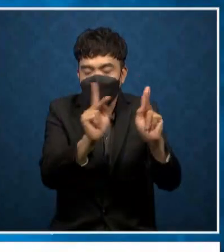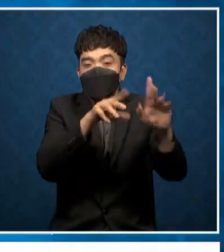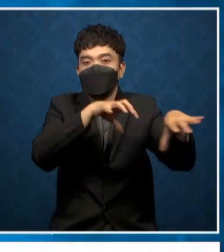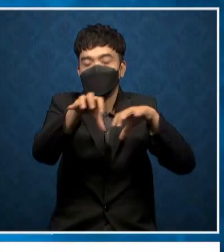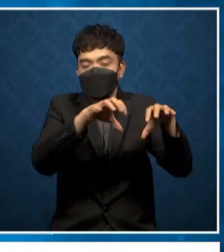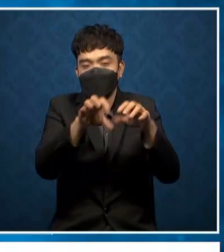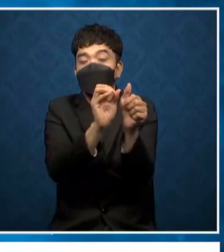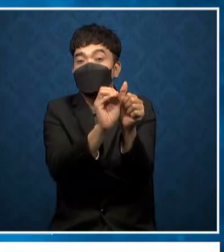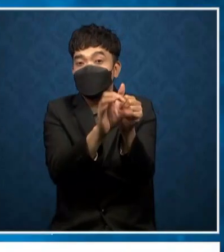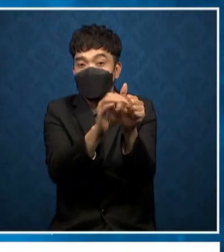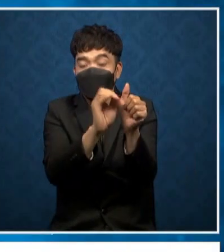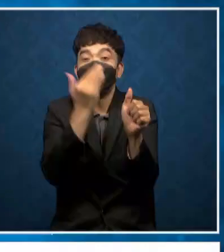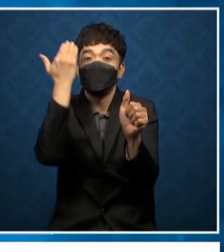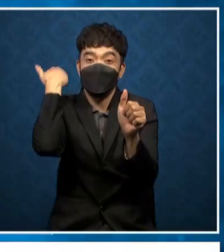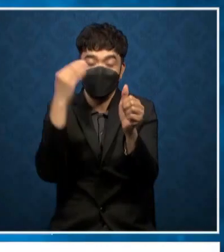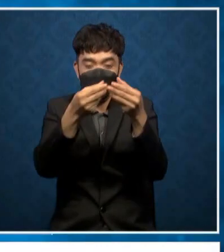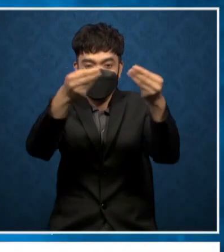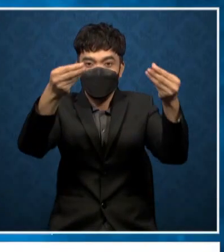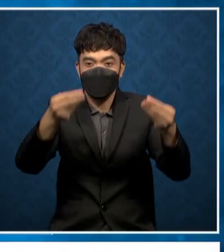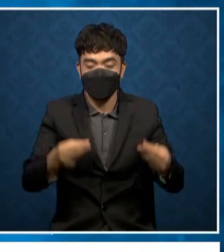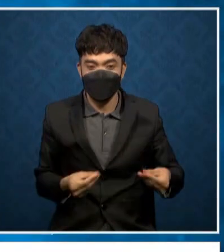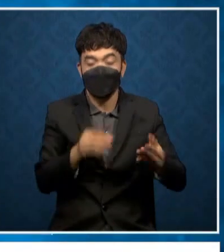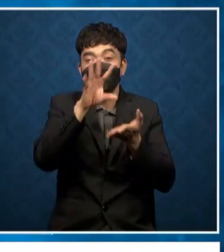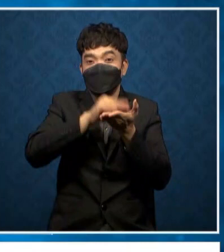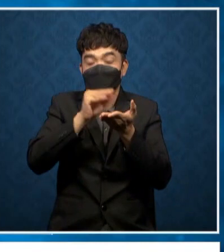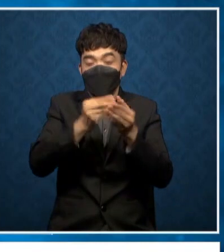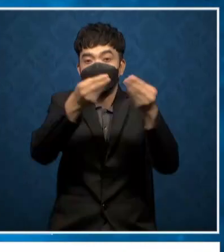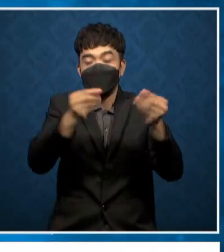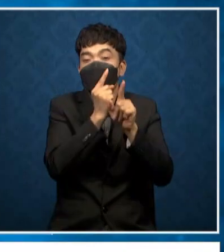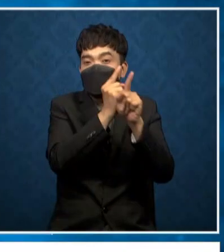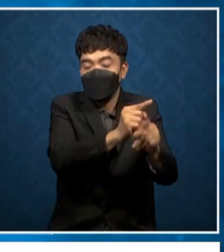Cal and anti-